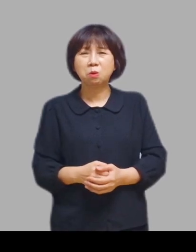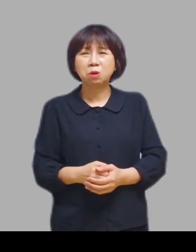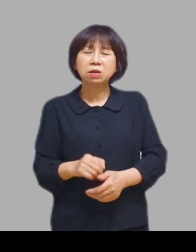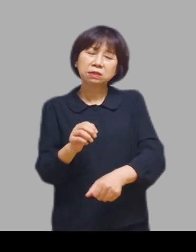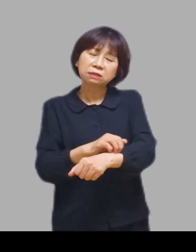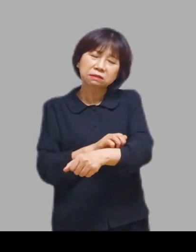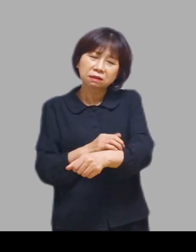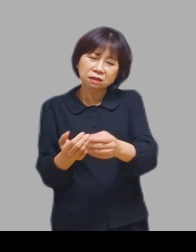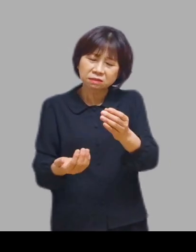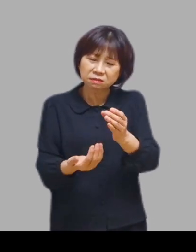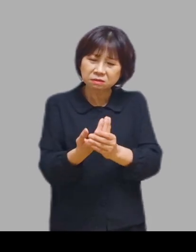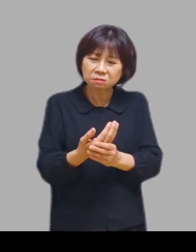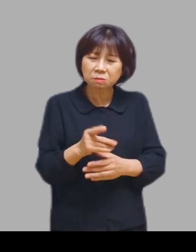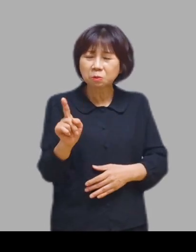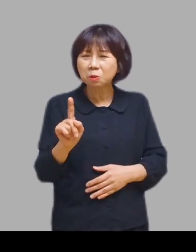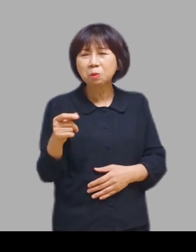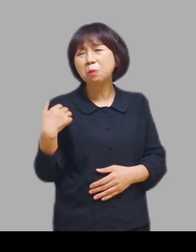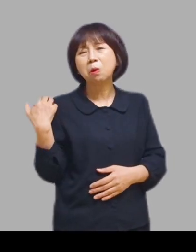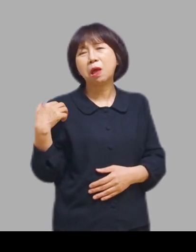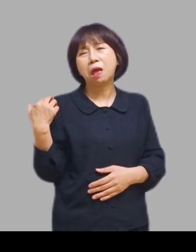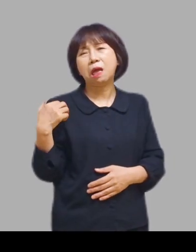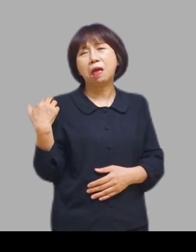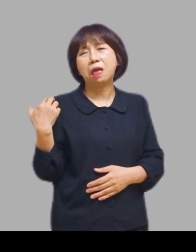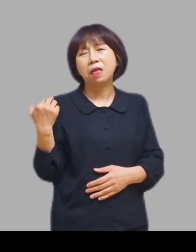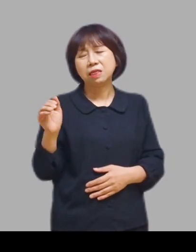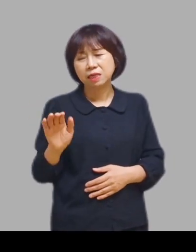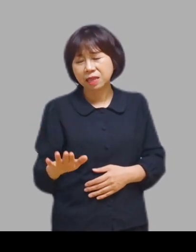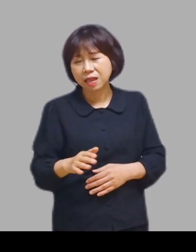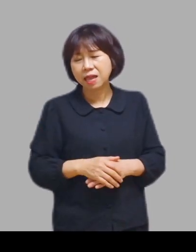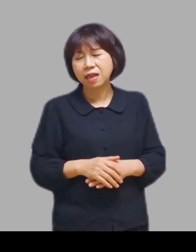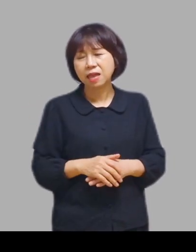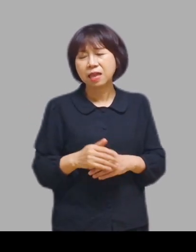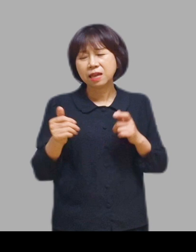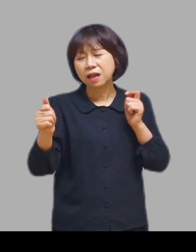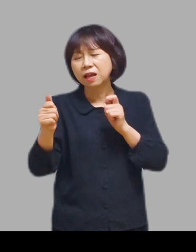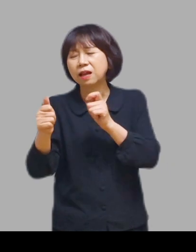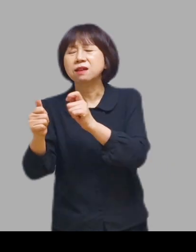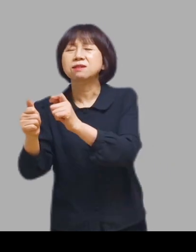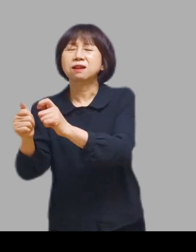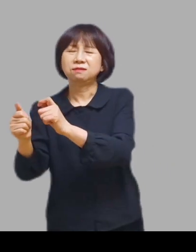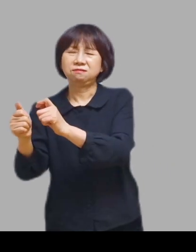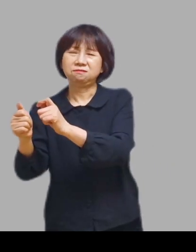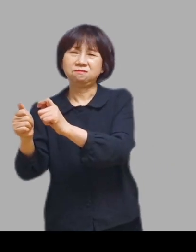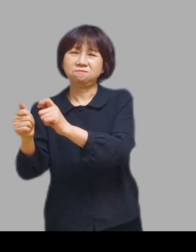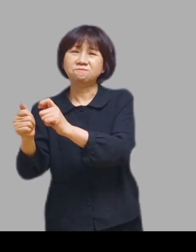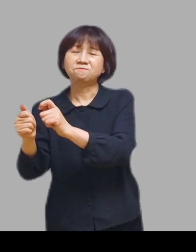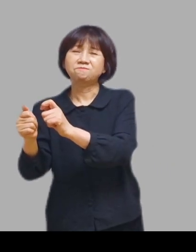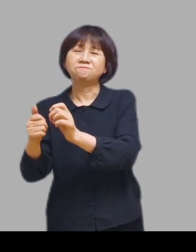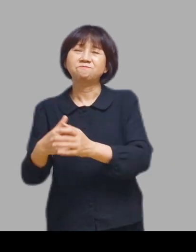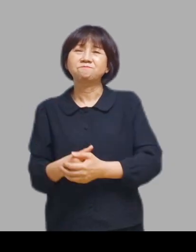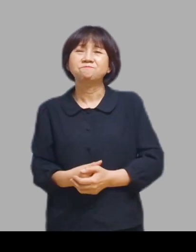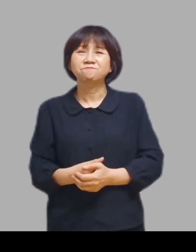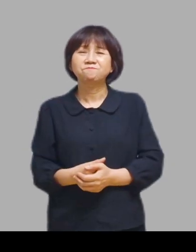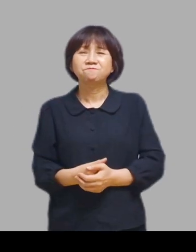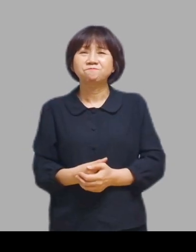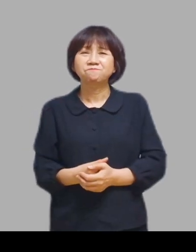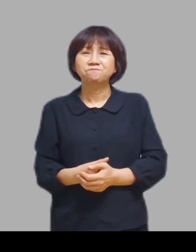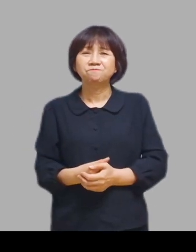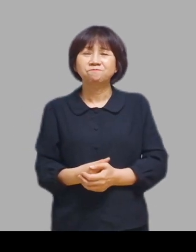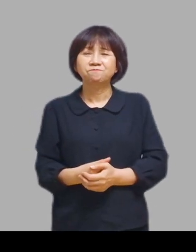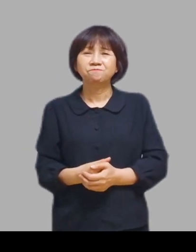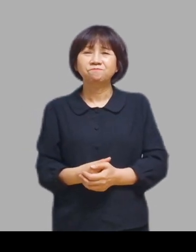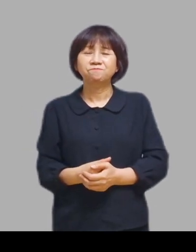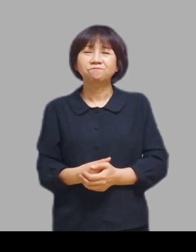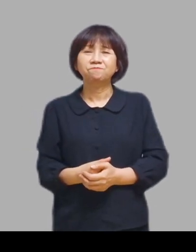하지만 사마리아 사람은 다릅니다. 그는 멀리서 안타까워하지만은 않습니다. 어떻게 했다고요? 가까이